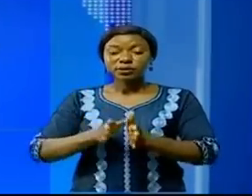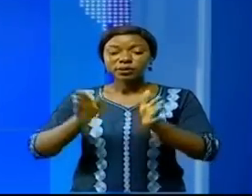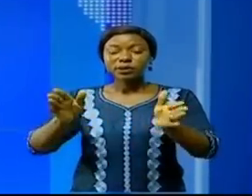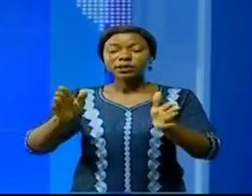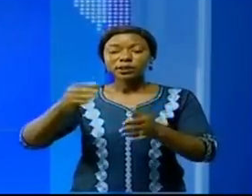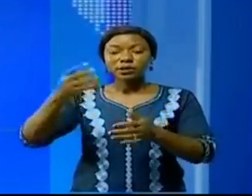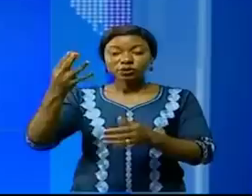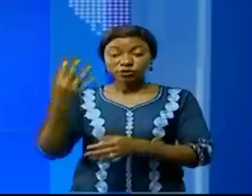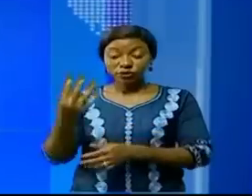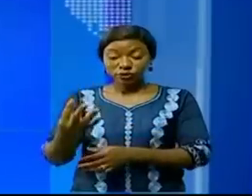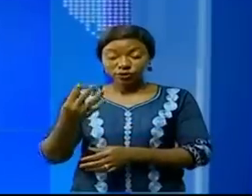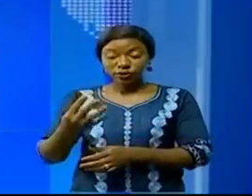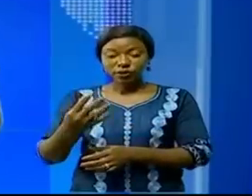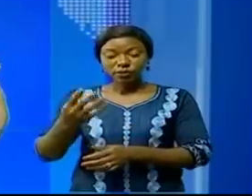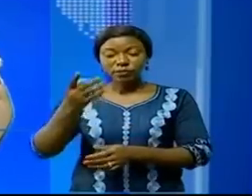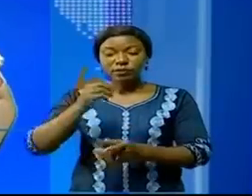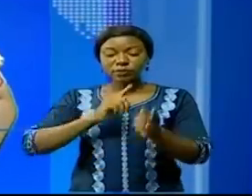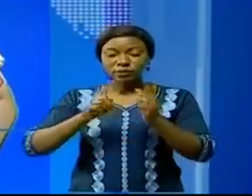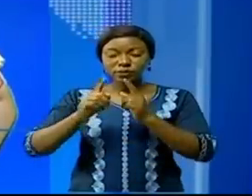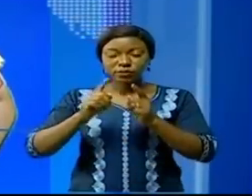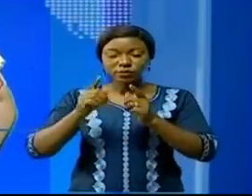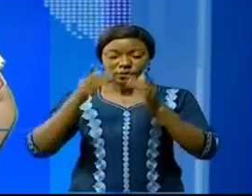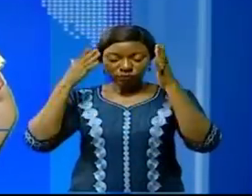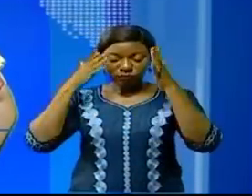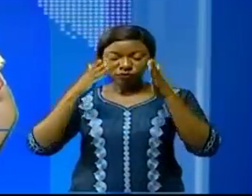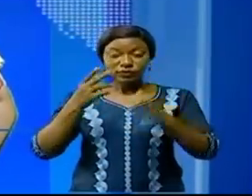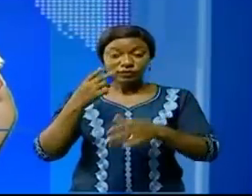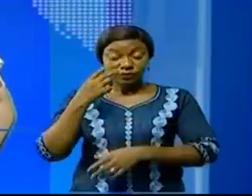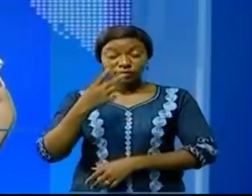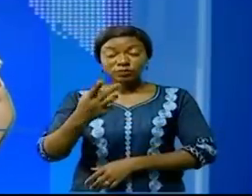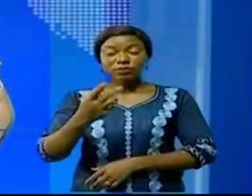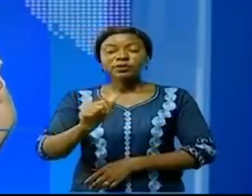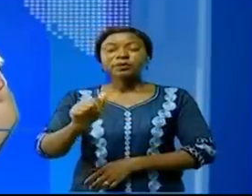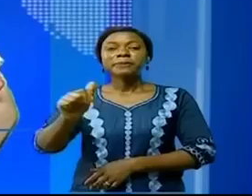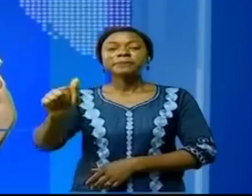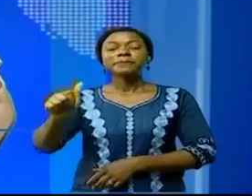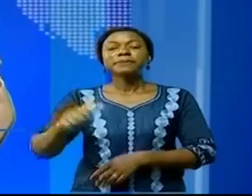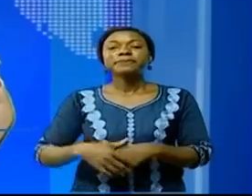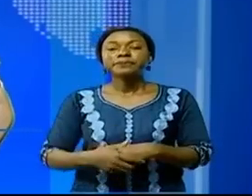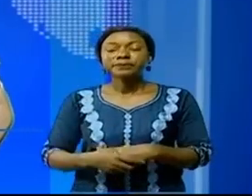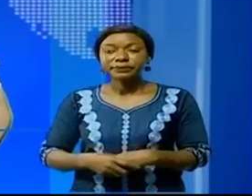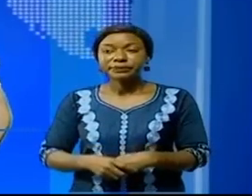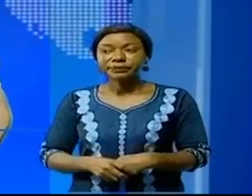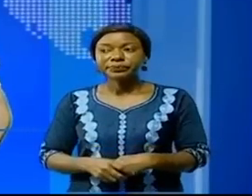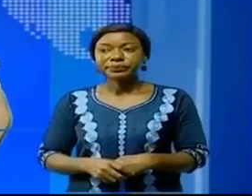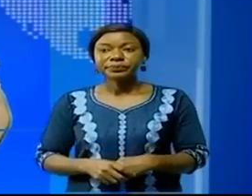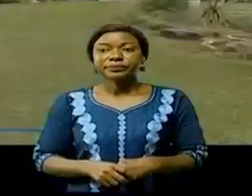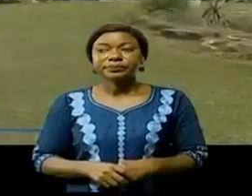jeudi pour un entretien. Pierre Kibambe Somoué, Coco Boulicho pour le reportage.